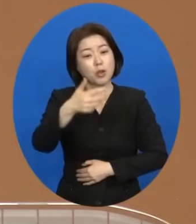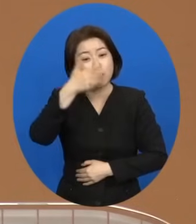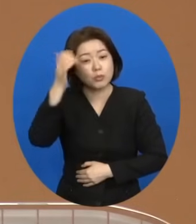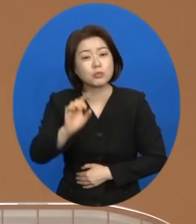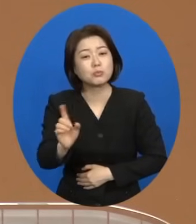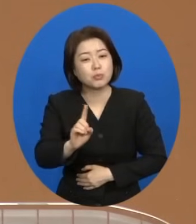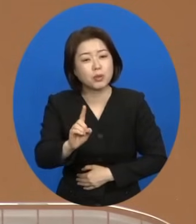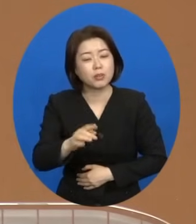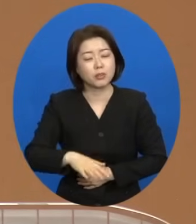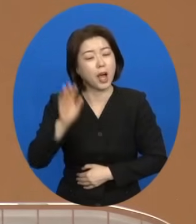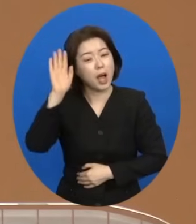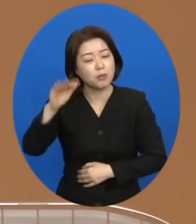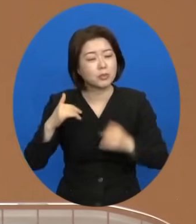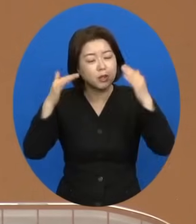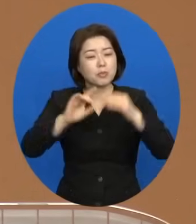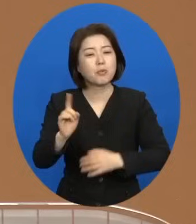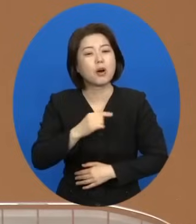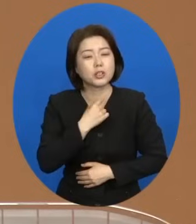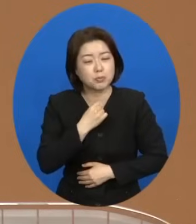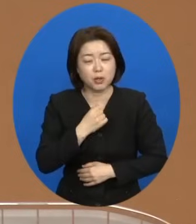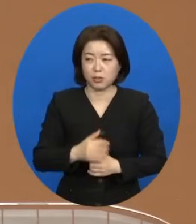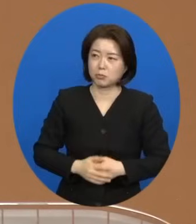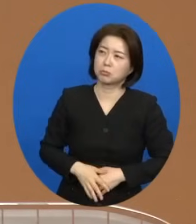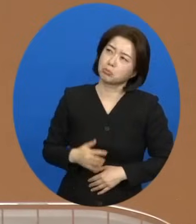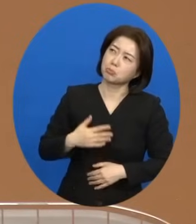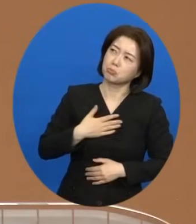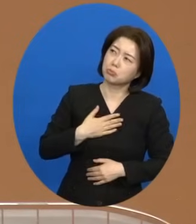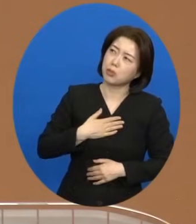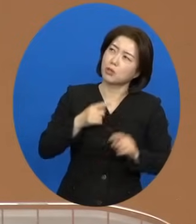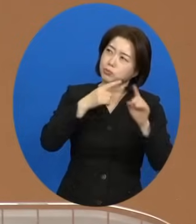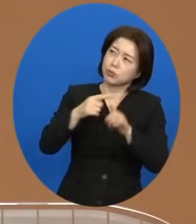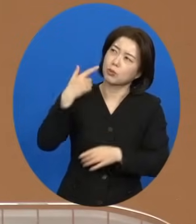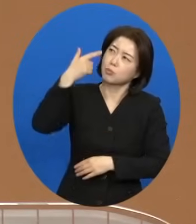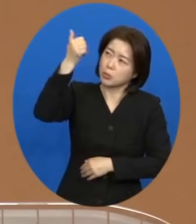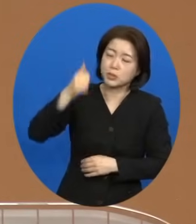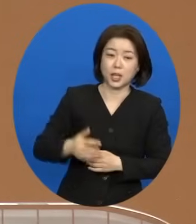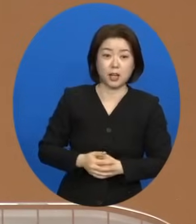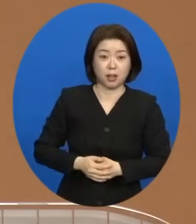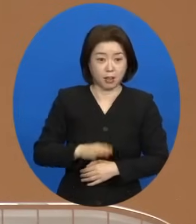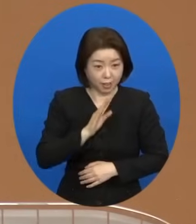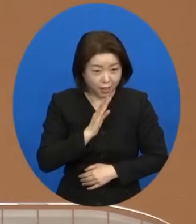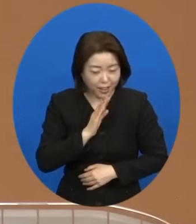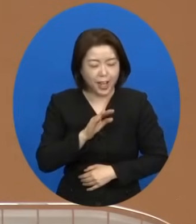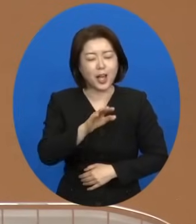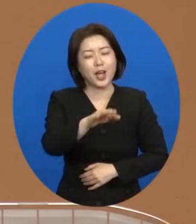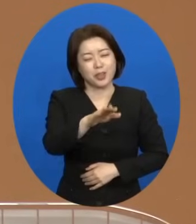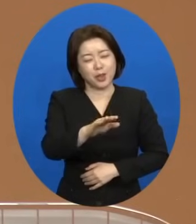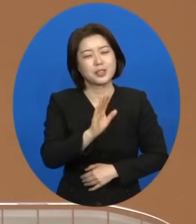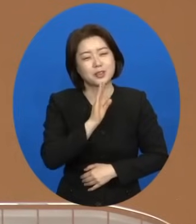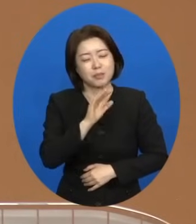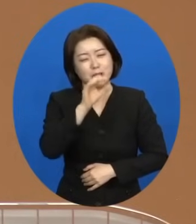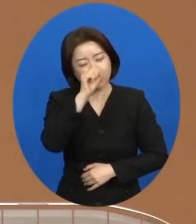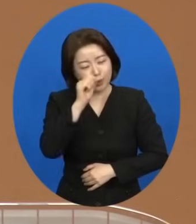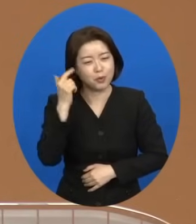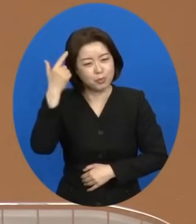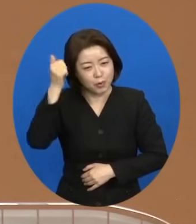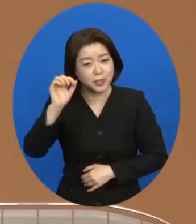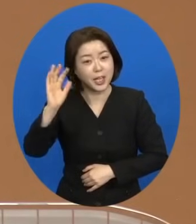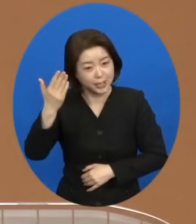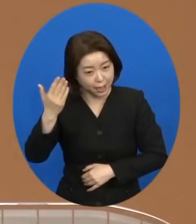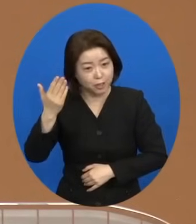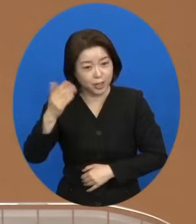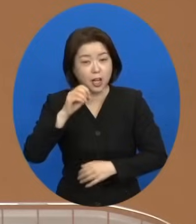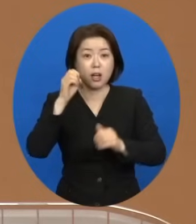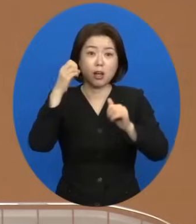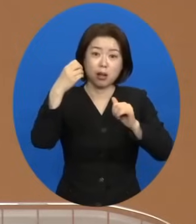어렸을때부터 목사였고 싶어요 어 그렇구나 다야 너는 정말 좋은 목사님이 될 거야 그